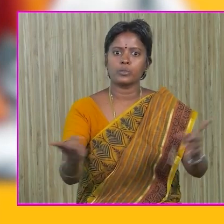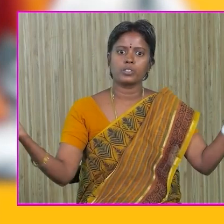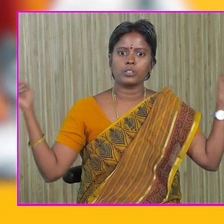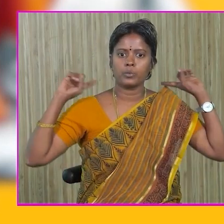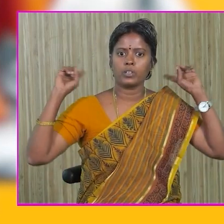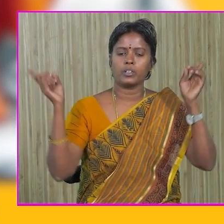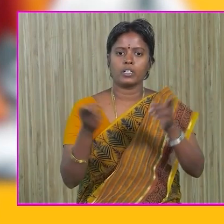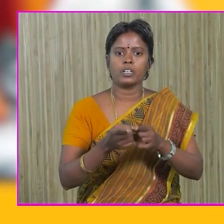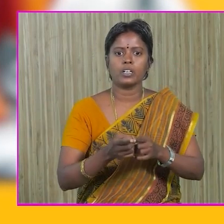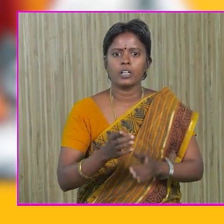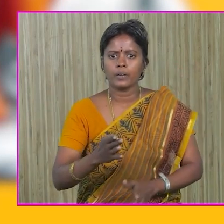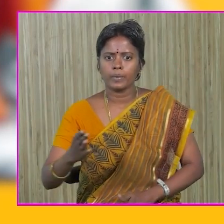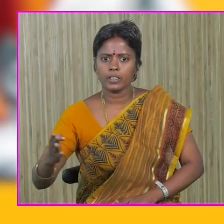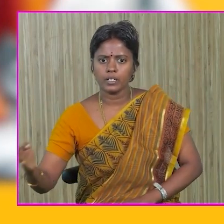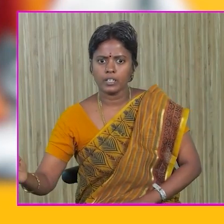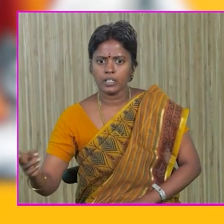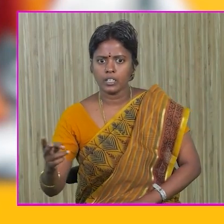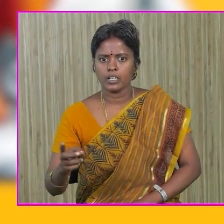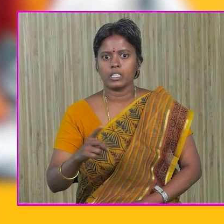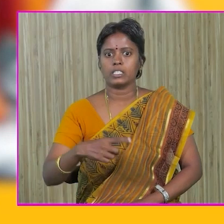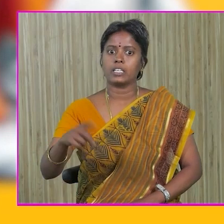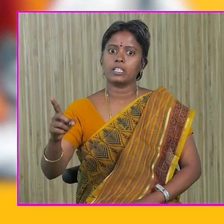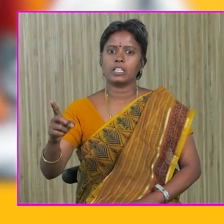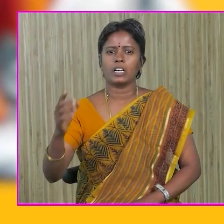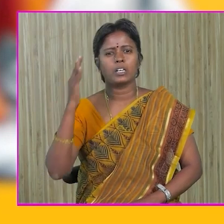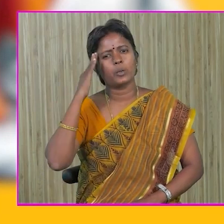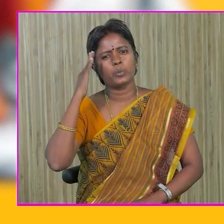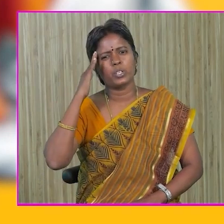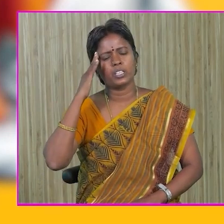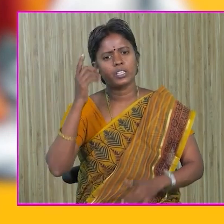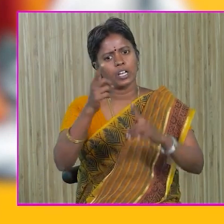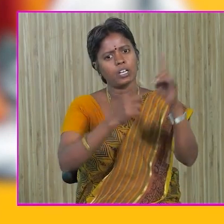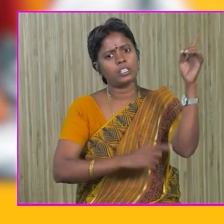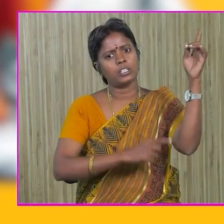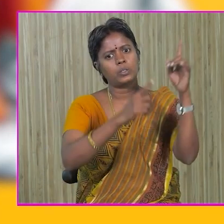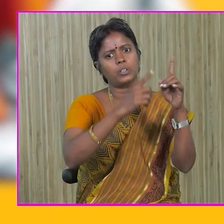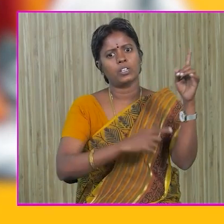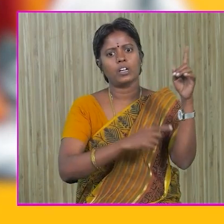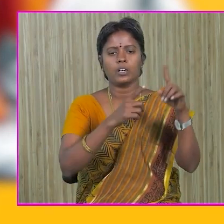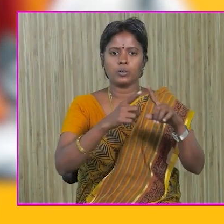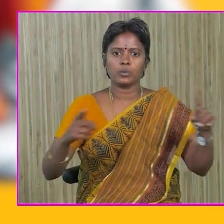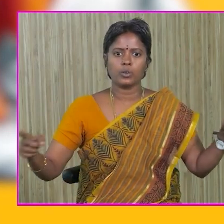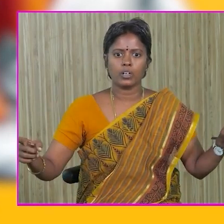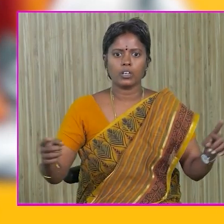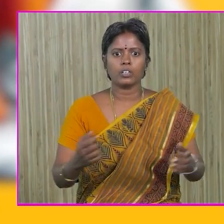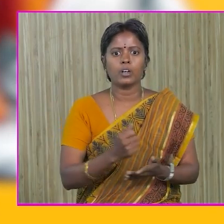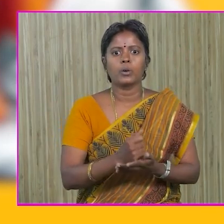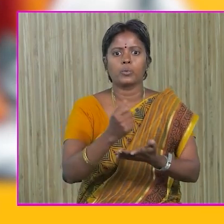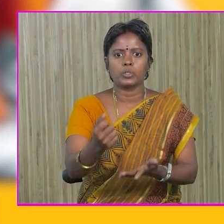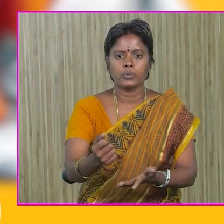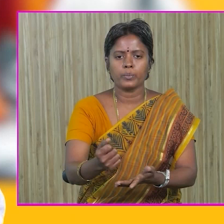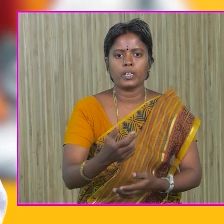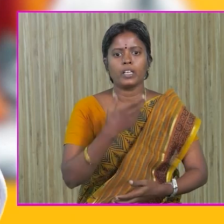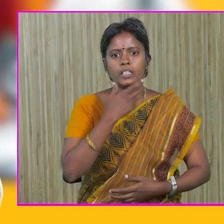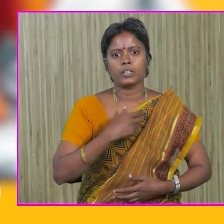உள்ளவர்களின் இயல்பினை சரியாக புரிந்து அளந்து கொள்ள அளவுகோலாக உதவும் என கூறுகிறார் திருவள்ளுவர்.